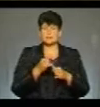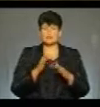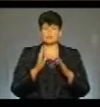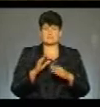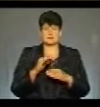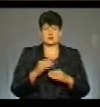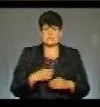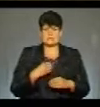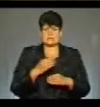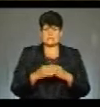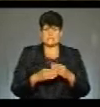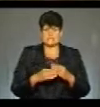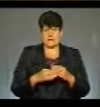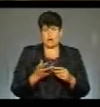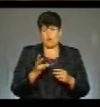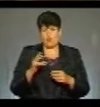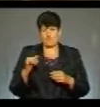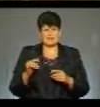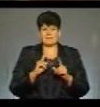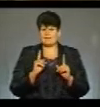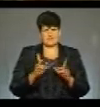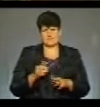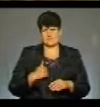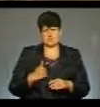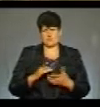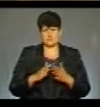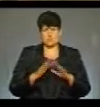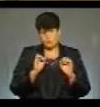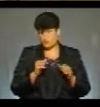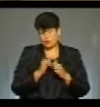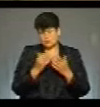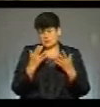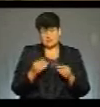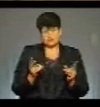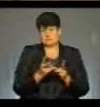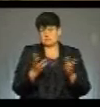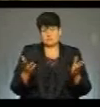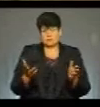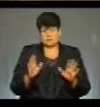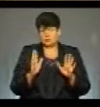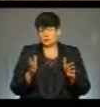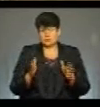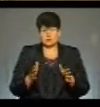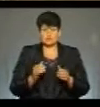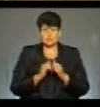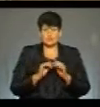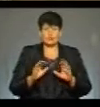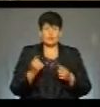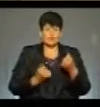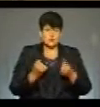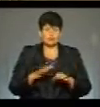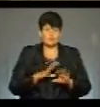застраховані, тобто це не тільки в військових ситуаціях, може зустрітися в повсякденному житті, тобто особливо водіїв часто трапляються